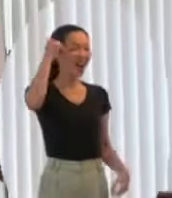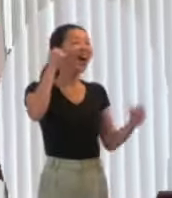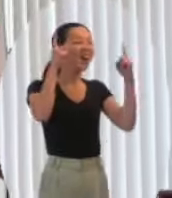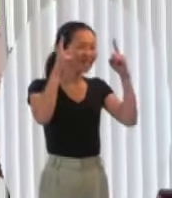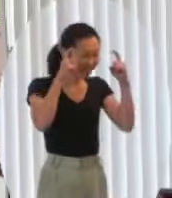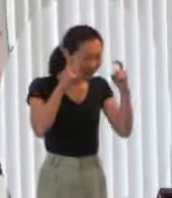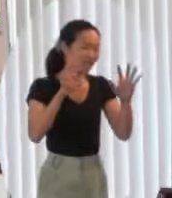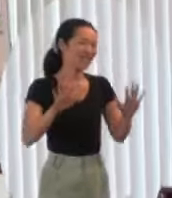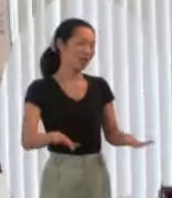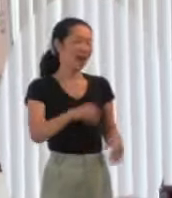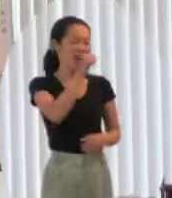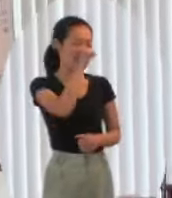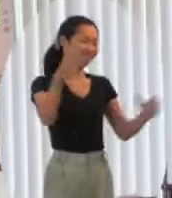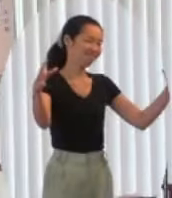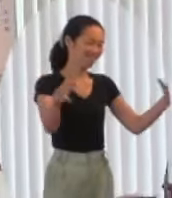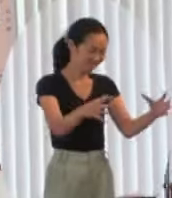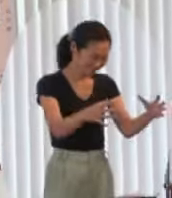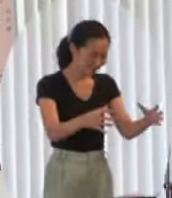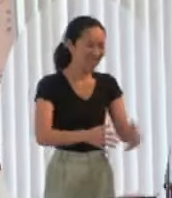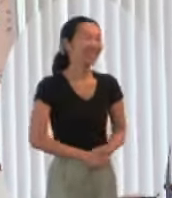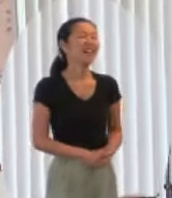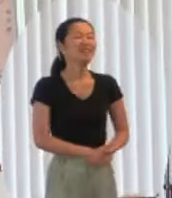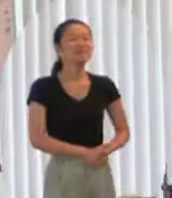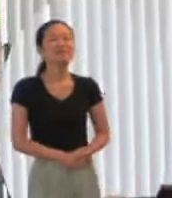拝ということで、